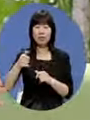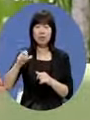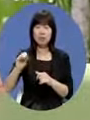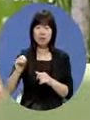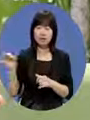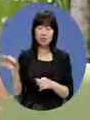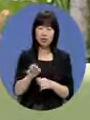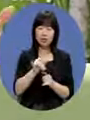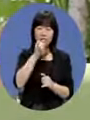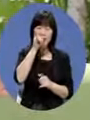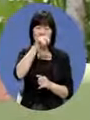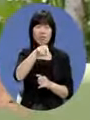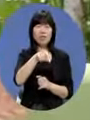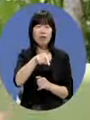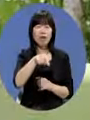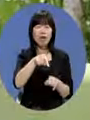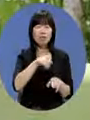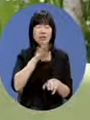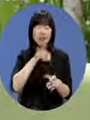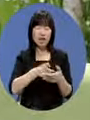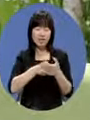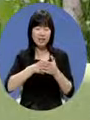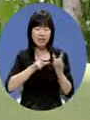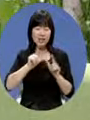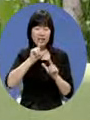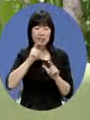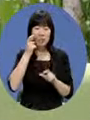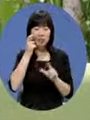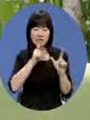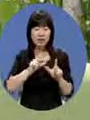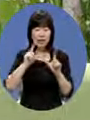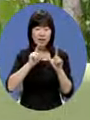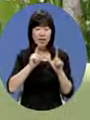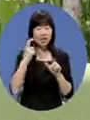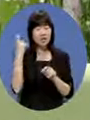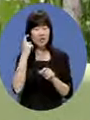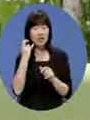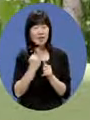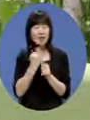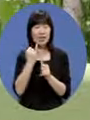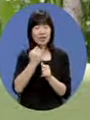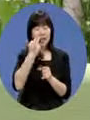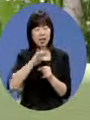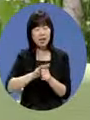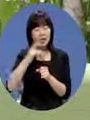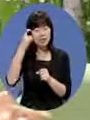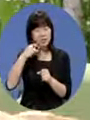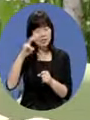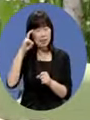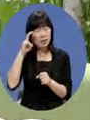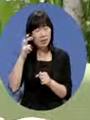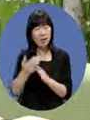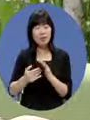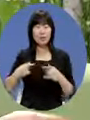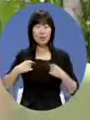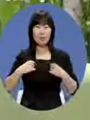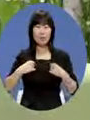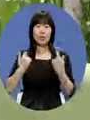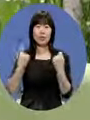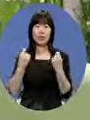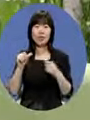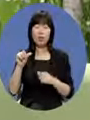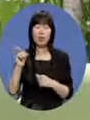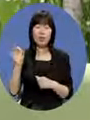주면서 니가 무슨 뭐 진짜 알뜰하게 산에 못 사네 이런 얘기를 듣기는 좀 여자분께서 억울할 수도 있을 것 같고 아까 그 오토 그렇잖아요 생이